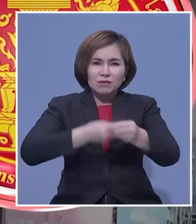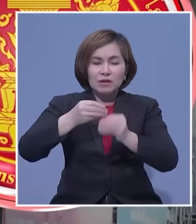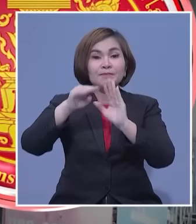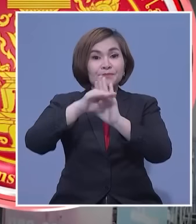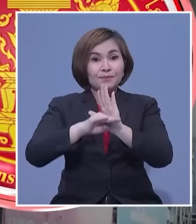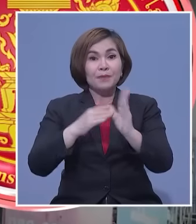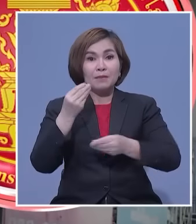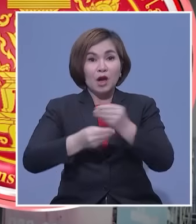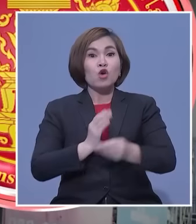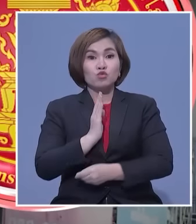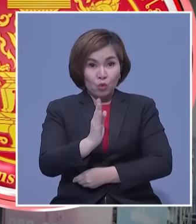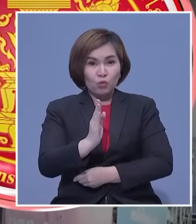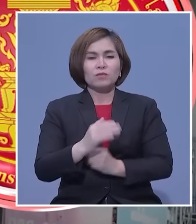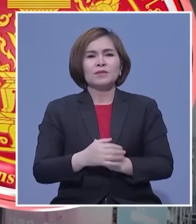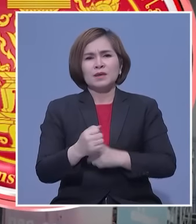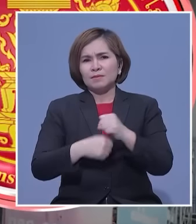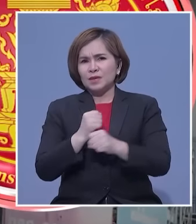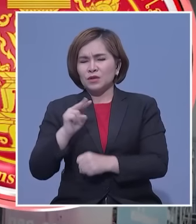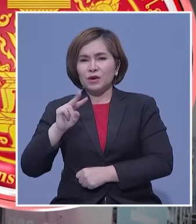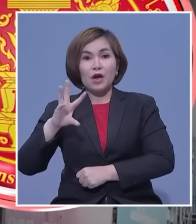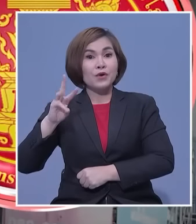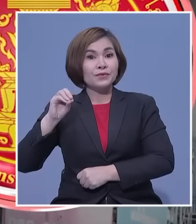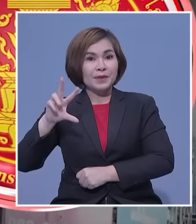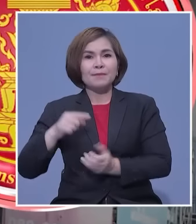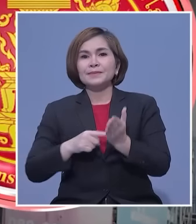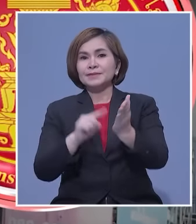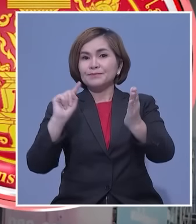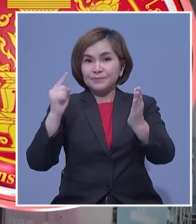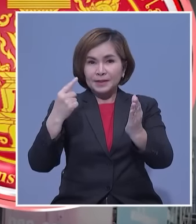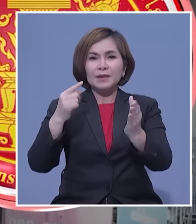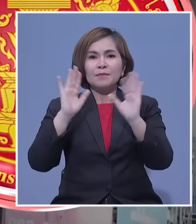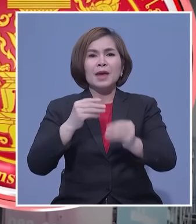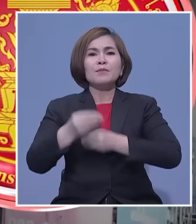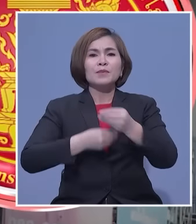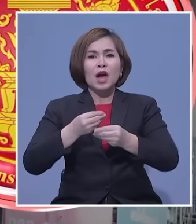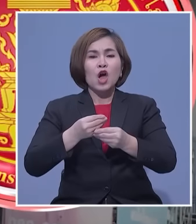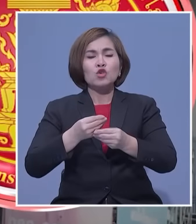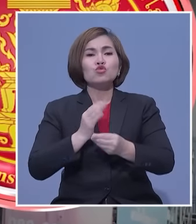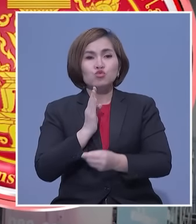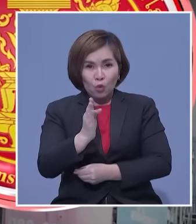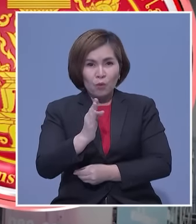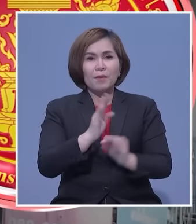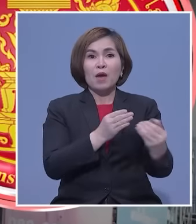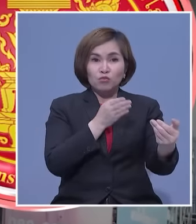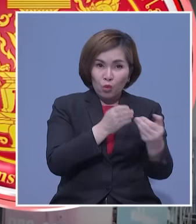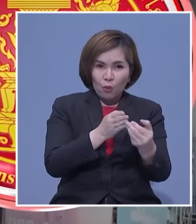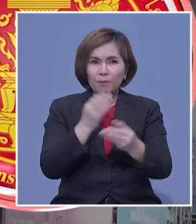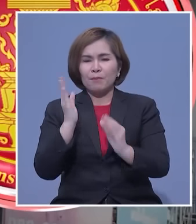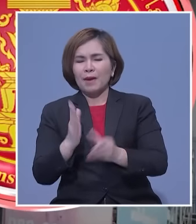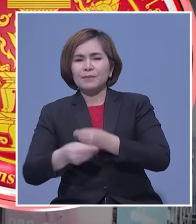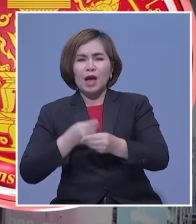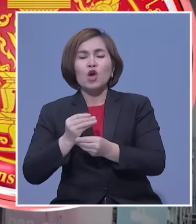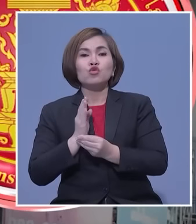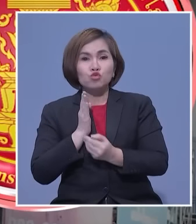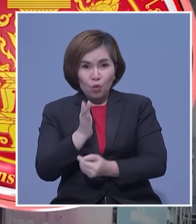เป็นแบบตลาดตรงแต่ในปี 63เนี่ยมายื่นจดทะเบียนเป็นแบบขายตรงซึ่งทางสคบพิจารณาแล้ว